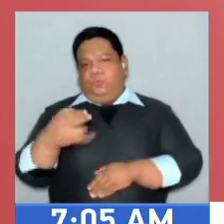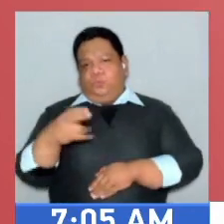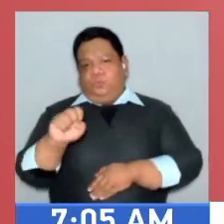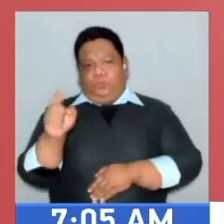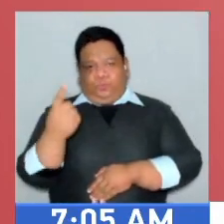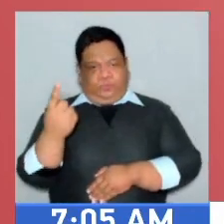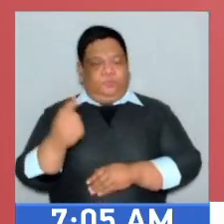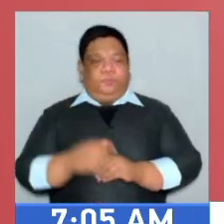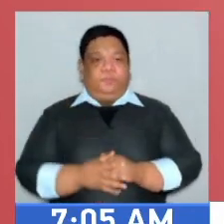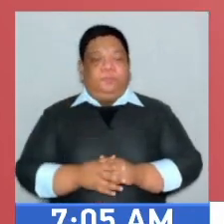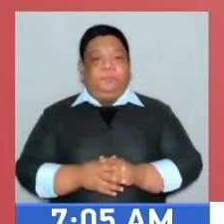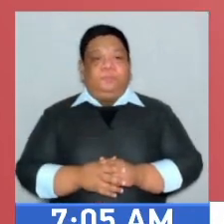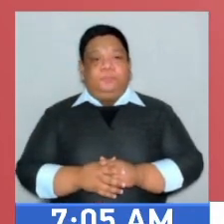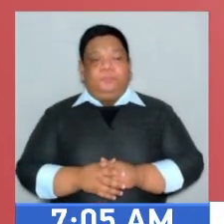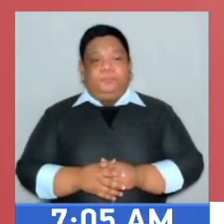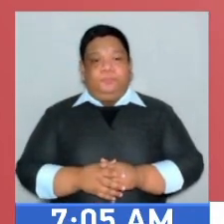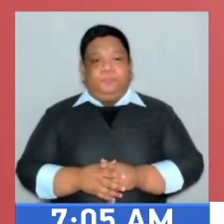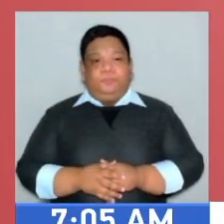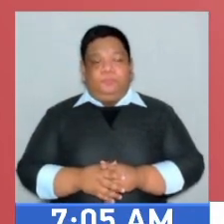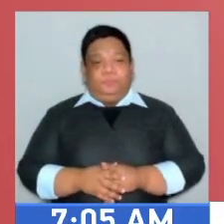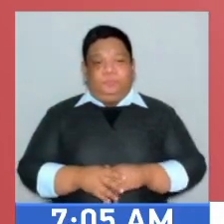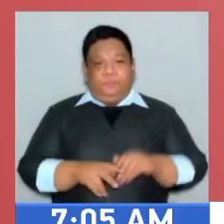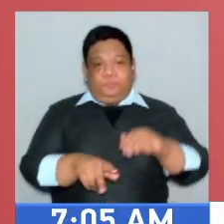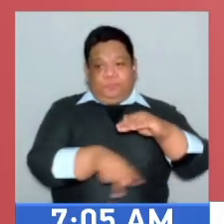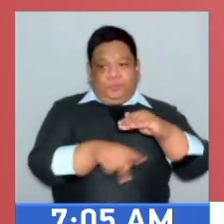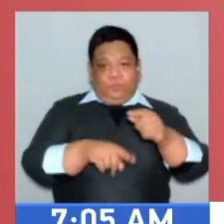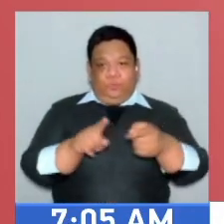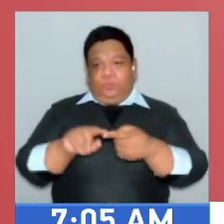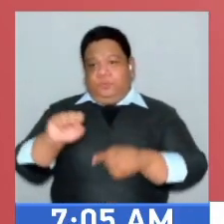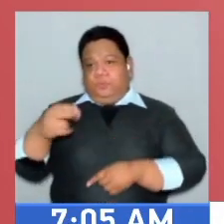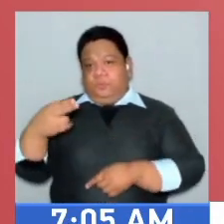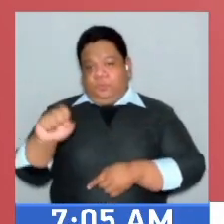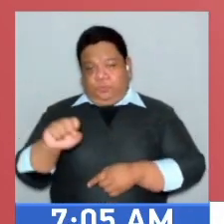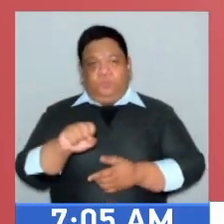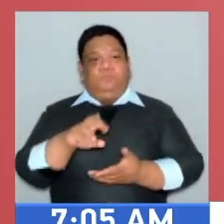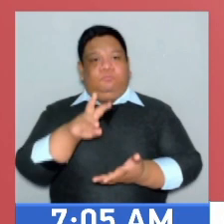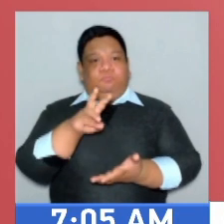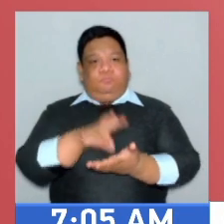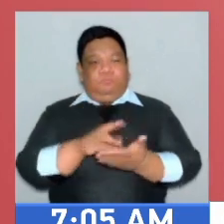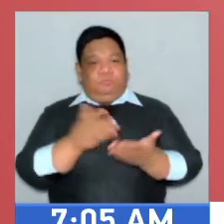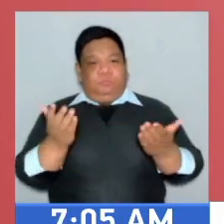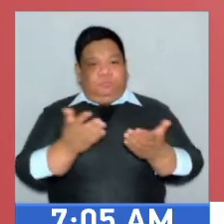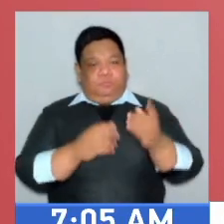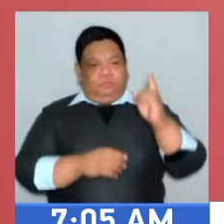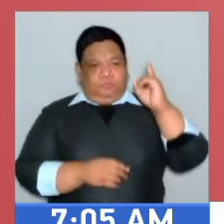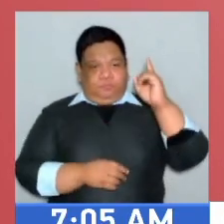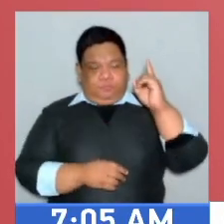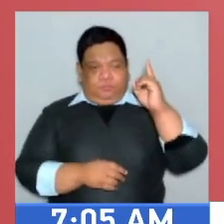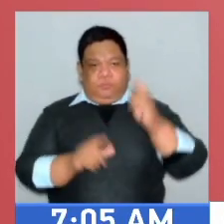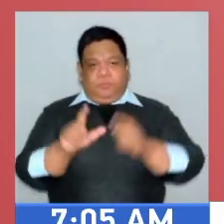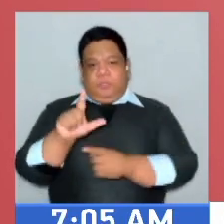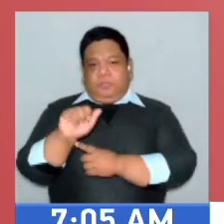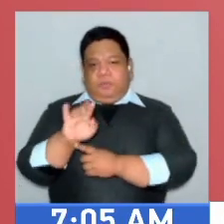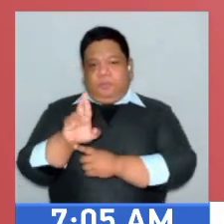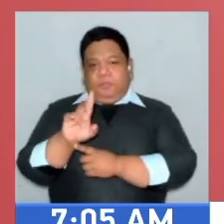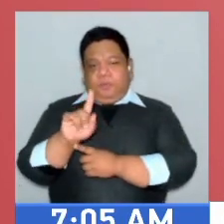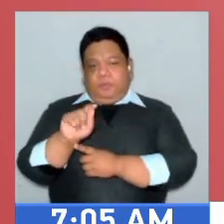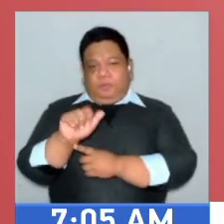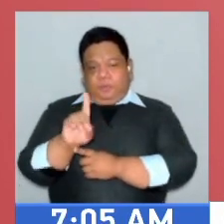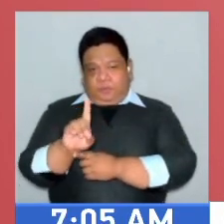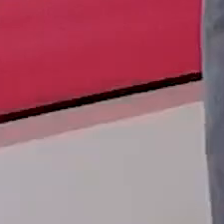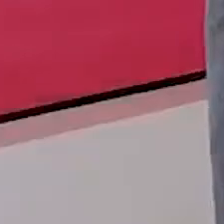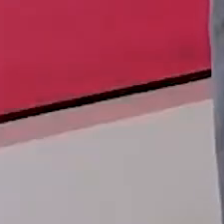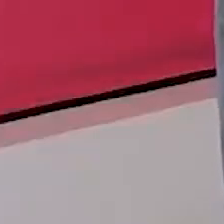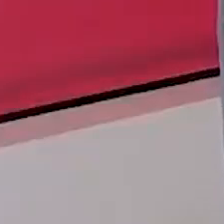sa preschool hanggang senior high school sa Libertad, Antique, pati sa Malay, Aklan.